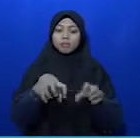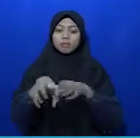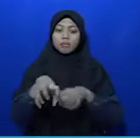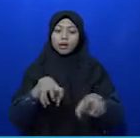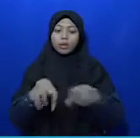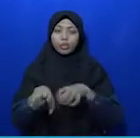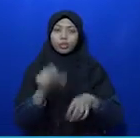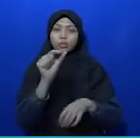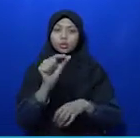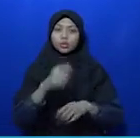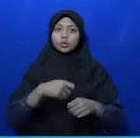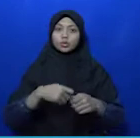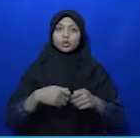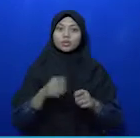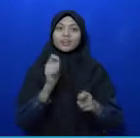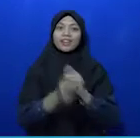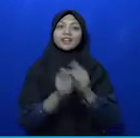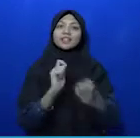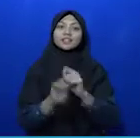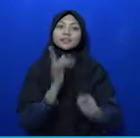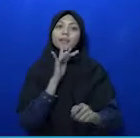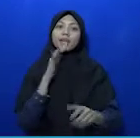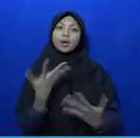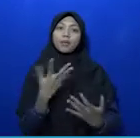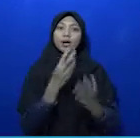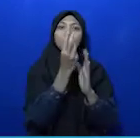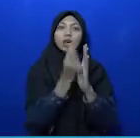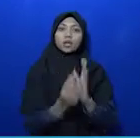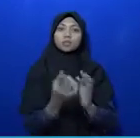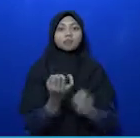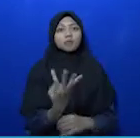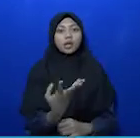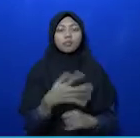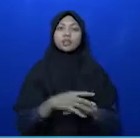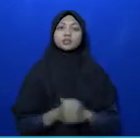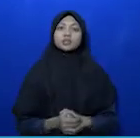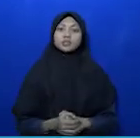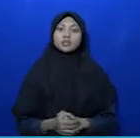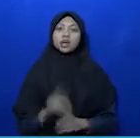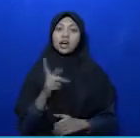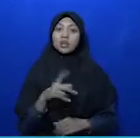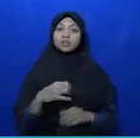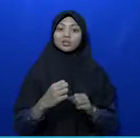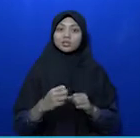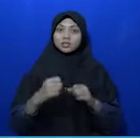menuju transaksinya bagaimana, harganya bagaimana di situ. Nah, sepanjang itu akan ditepati